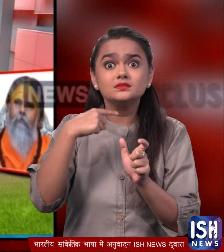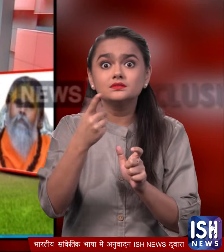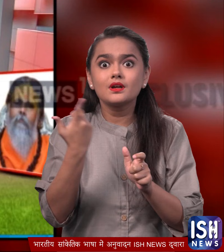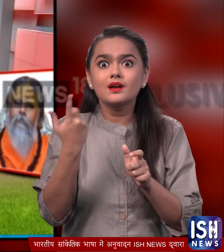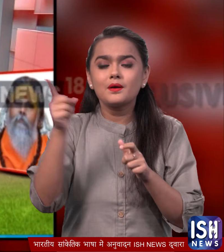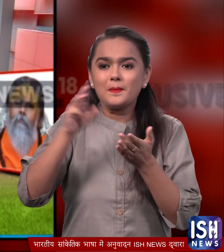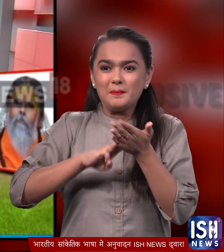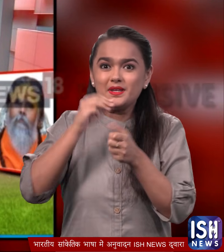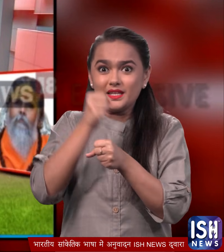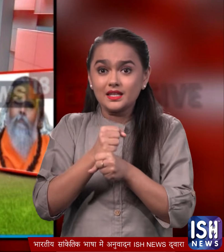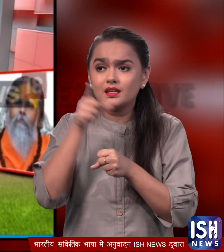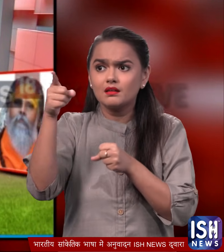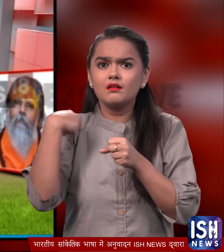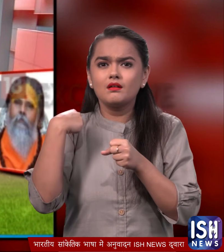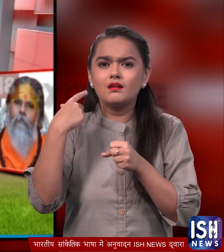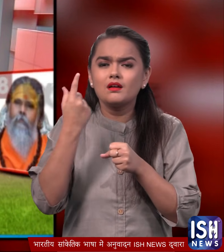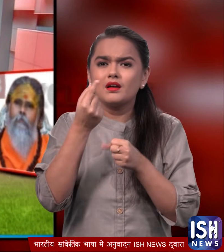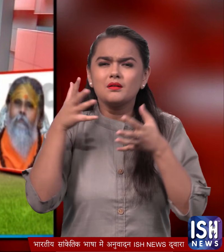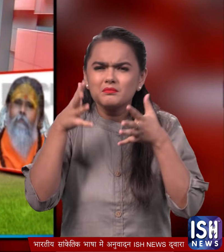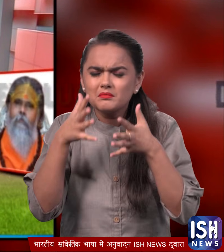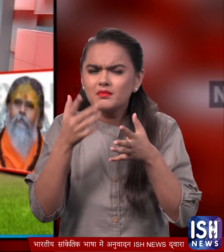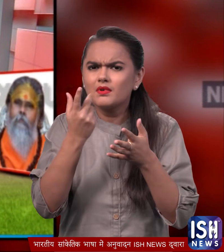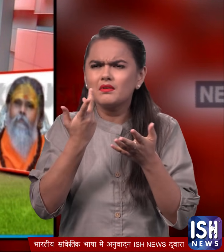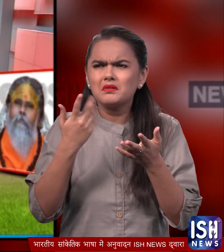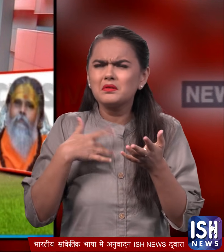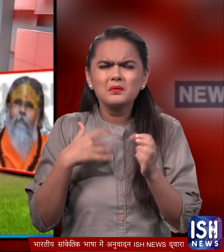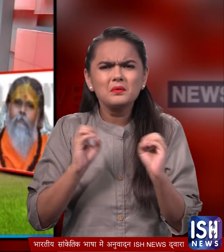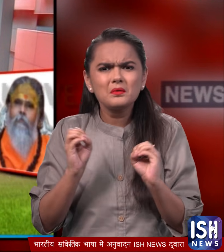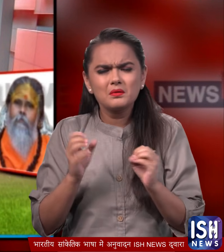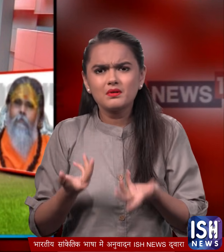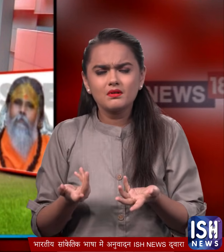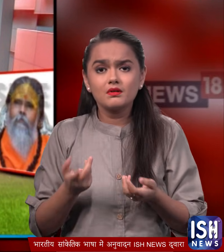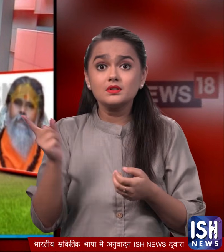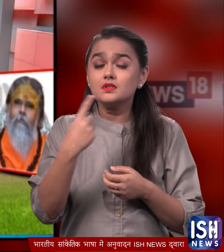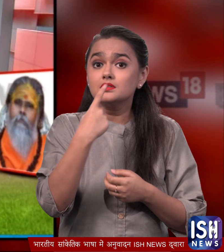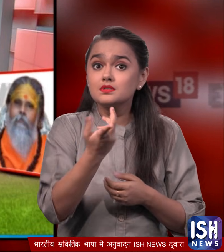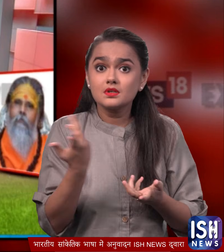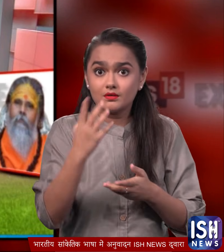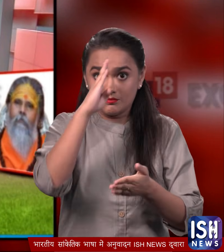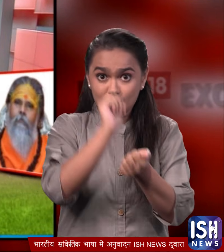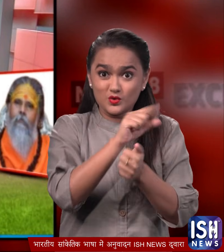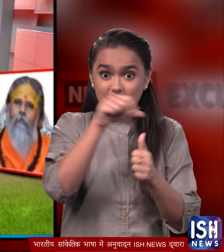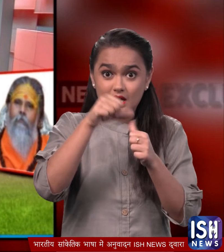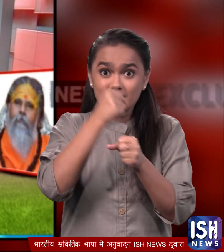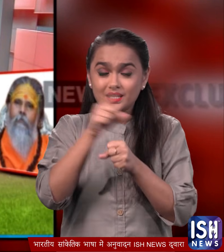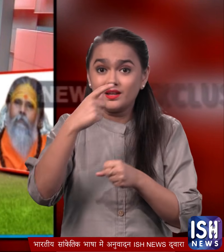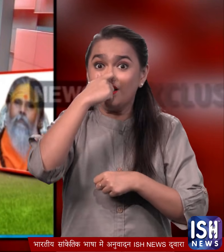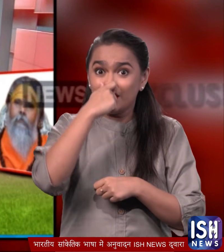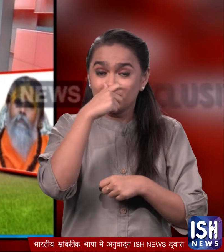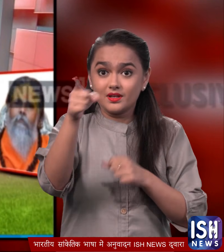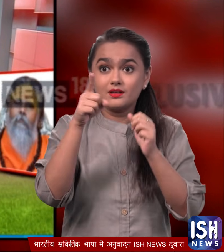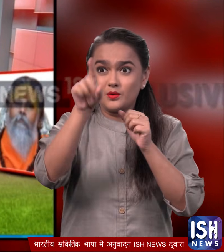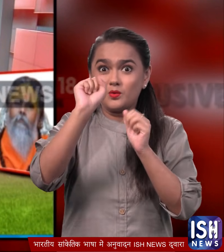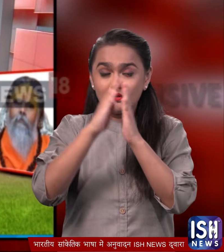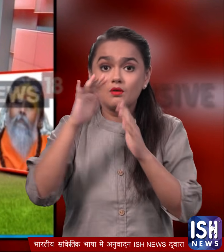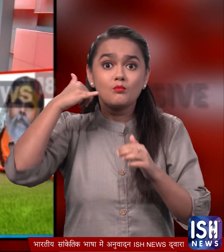महंत नरेंद्र गिरी उन्हें कभी परेशान नहीं लगे। कहा जा रहा है कि पुलिस आनंद गिरी के हरिद्वार के आश्रम से